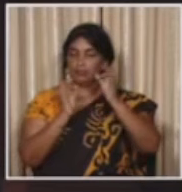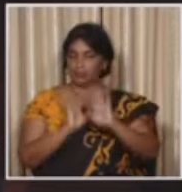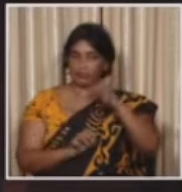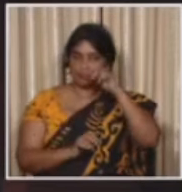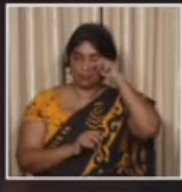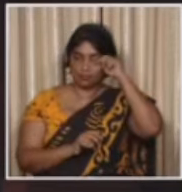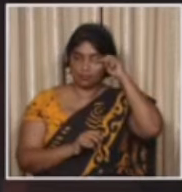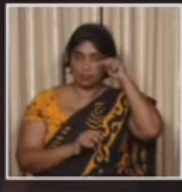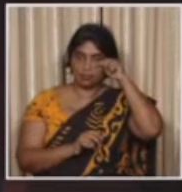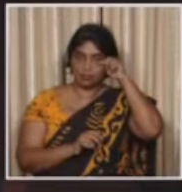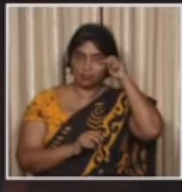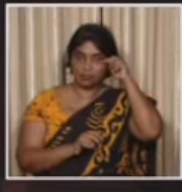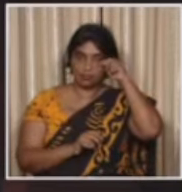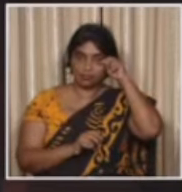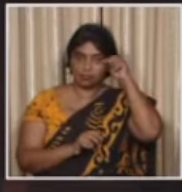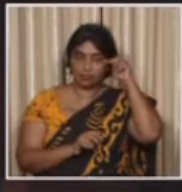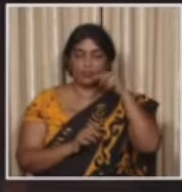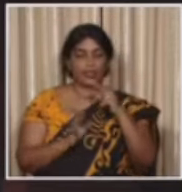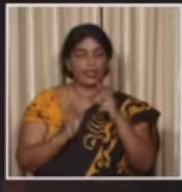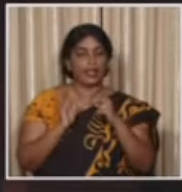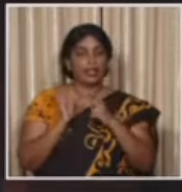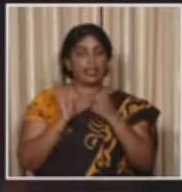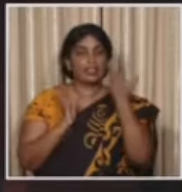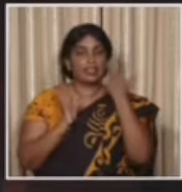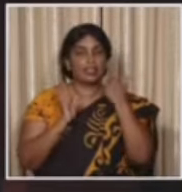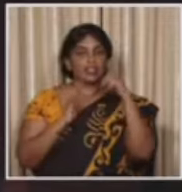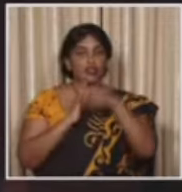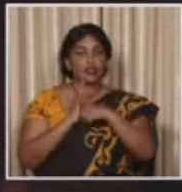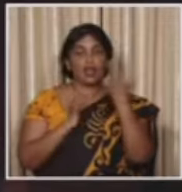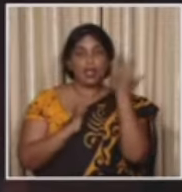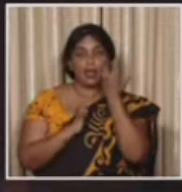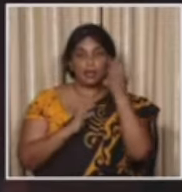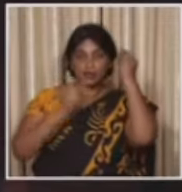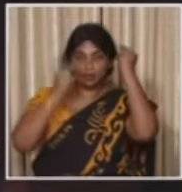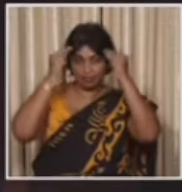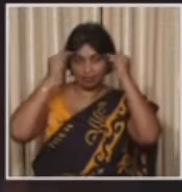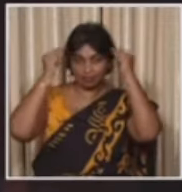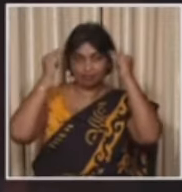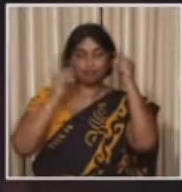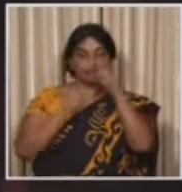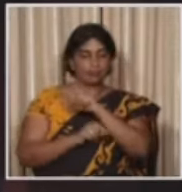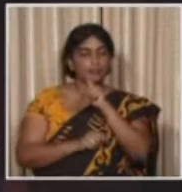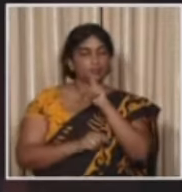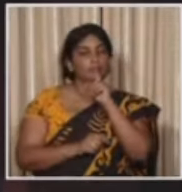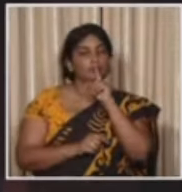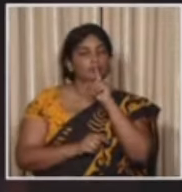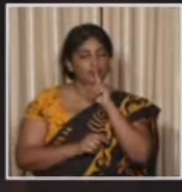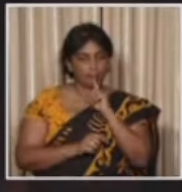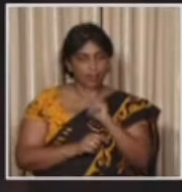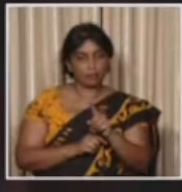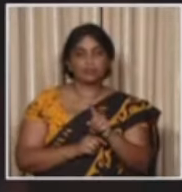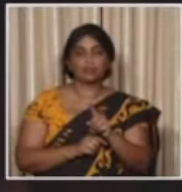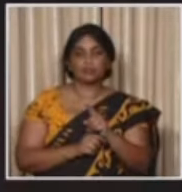වීමයි. නෙල්සන් මණ්ඩෙලා විටක කිව්වා, "It always seems impossible until it's